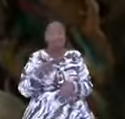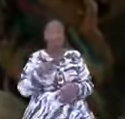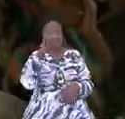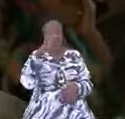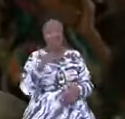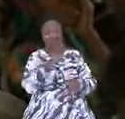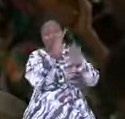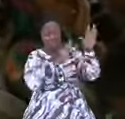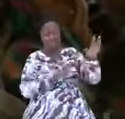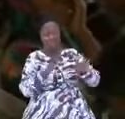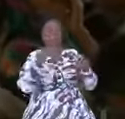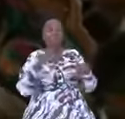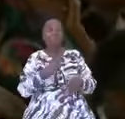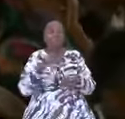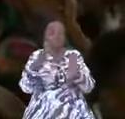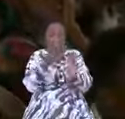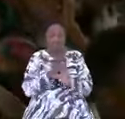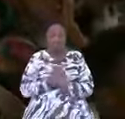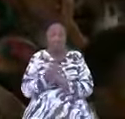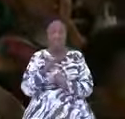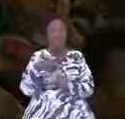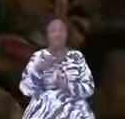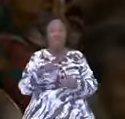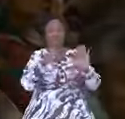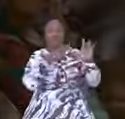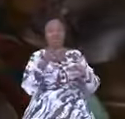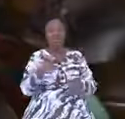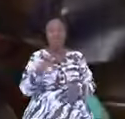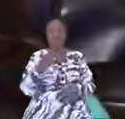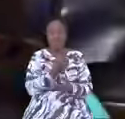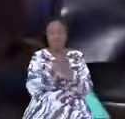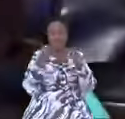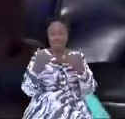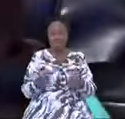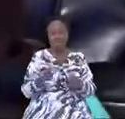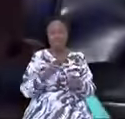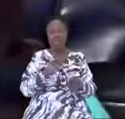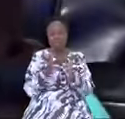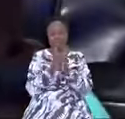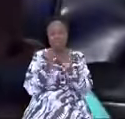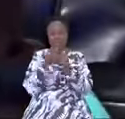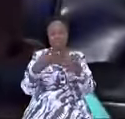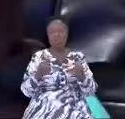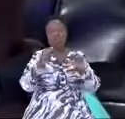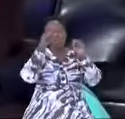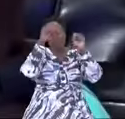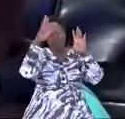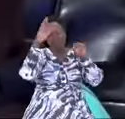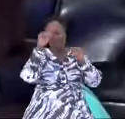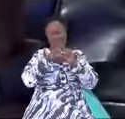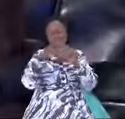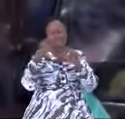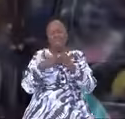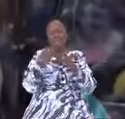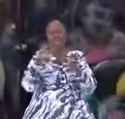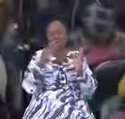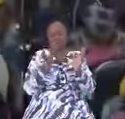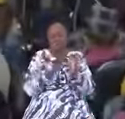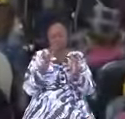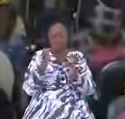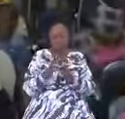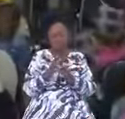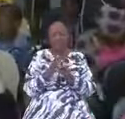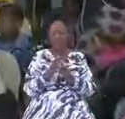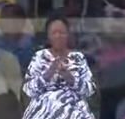déjà reçu la musique au dos à le père au nom de jésus je prie pour ceux qui ont été